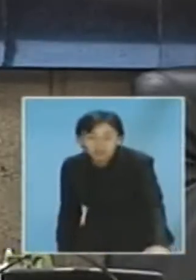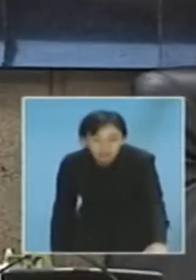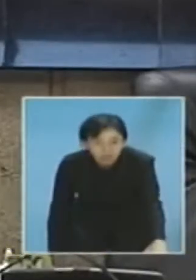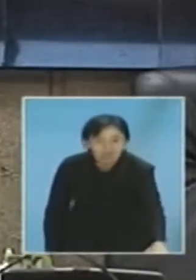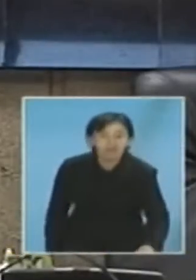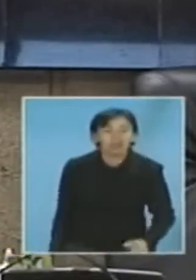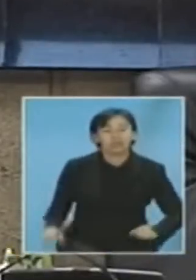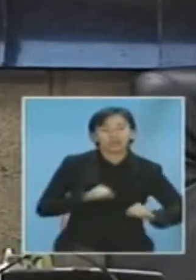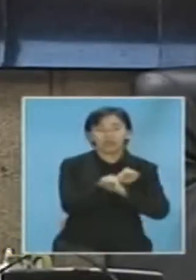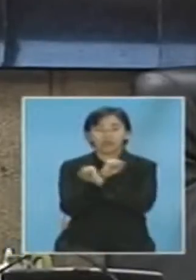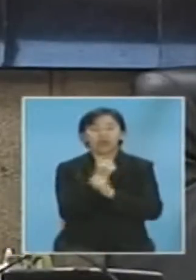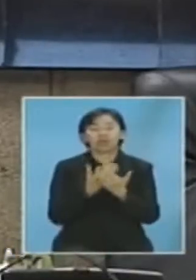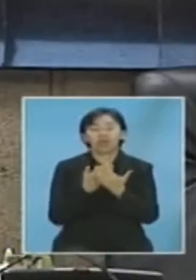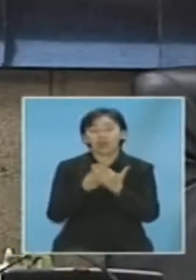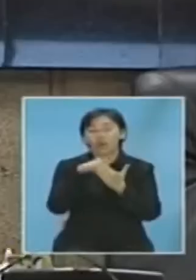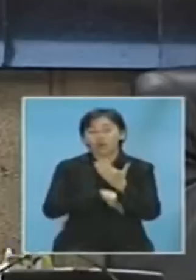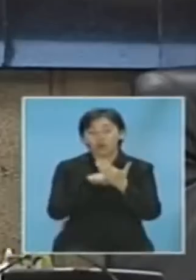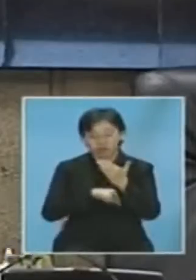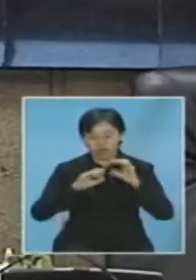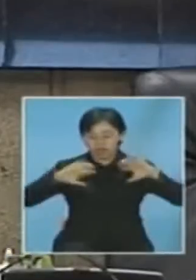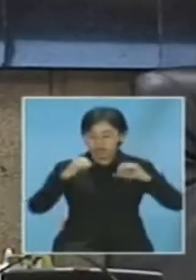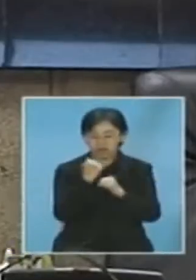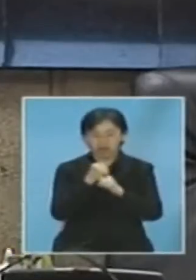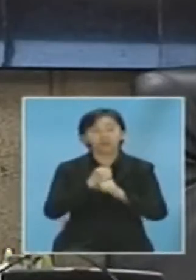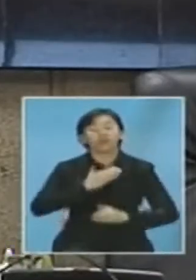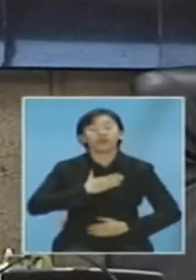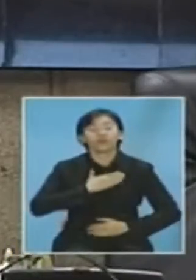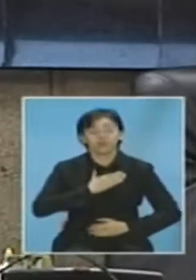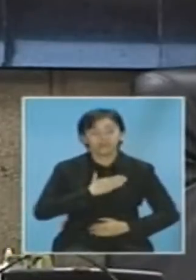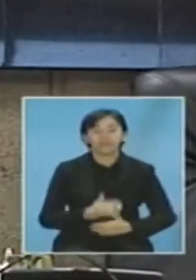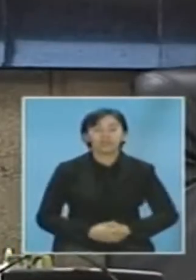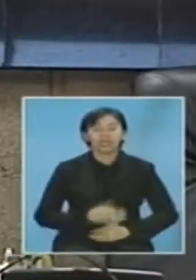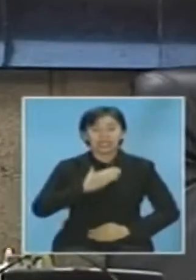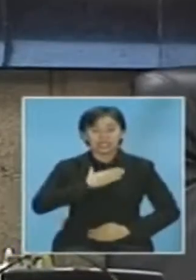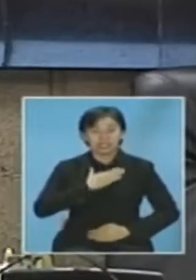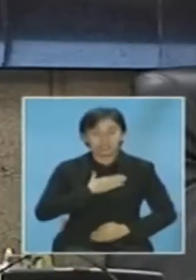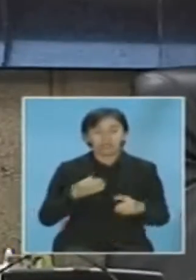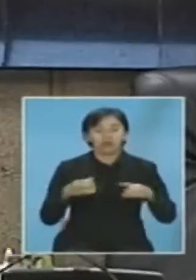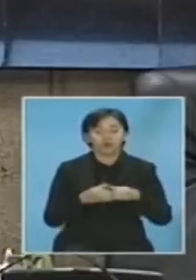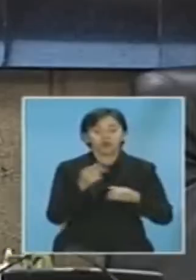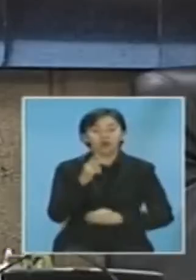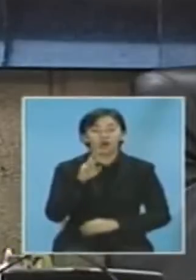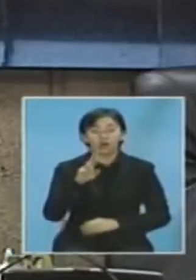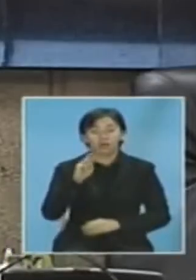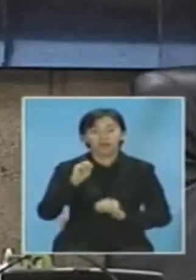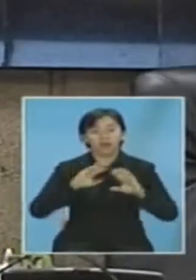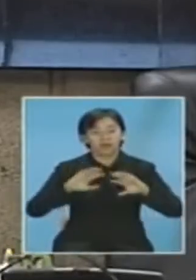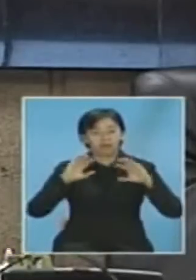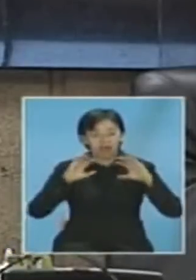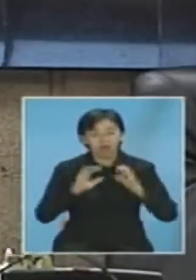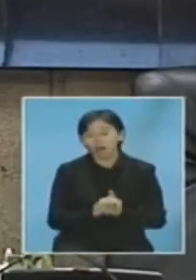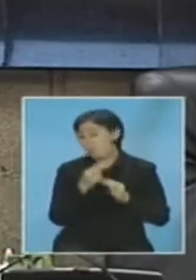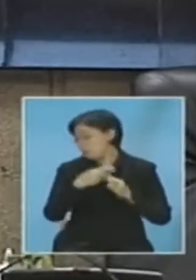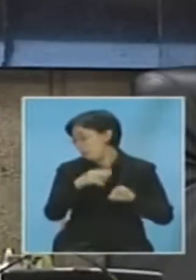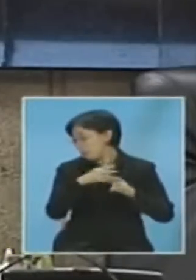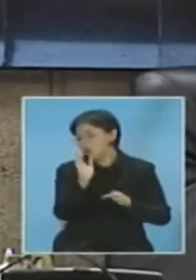ามทุจริตที่ดำเนินการในส่วนรัฐบาลแล้วดิฉันและคณะรัฐมนตรีก็ไม่ได้ละเลยเพิกเฉยต่อ